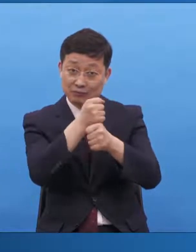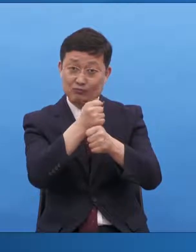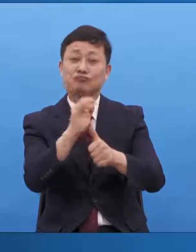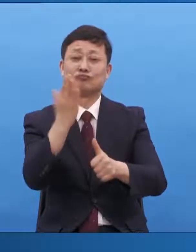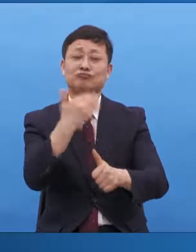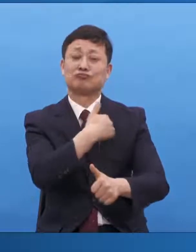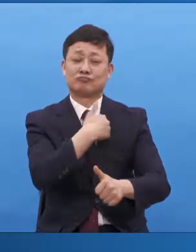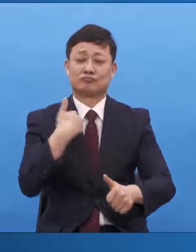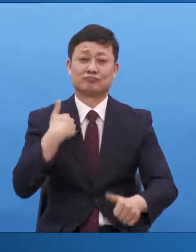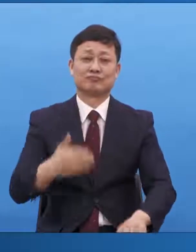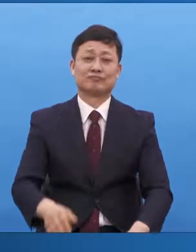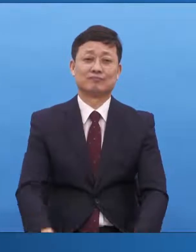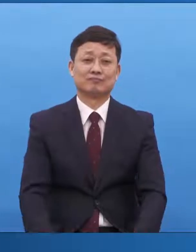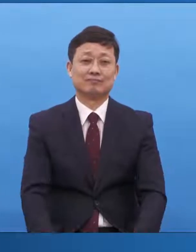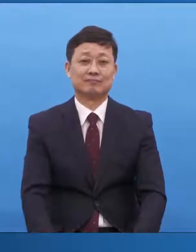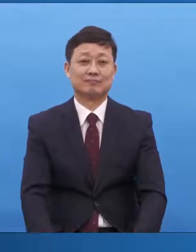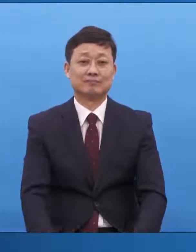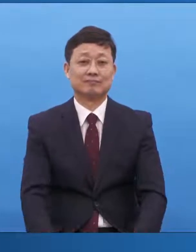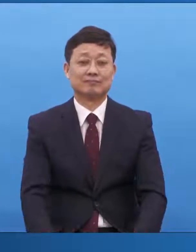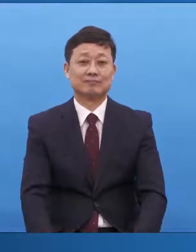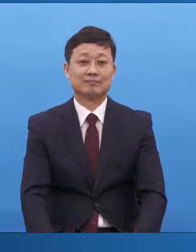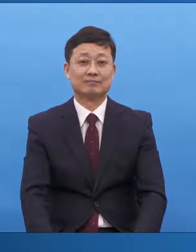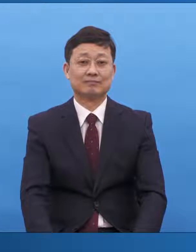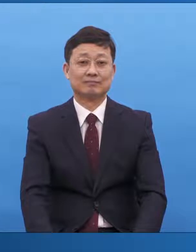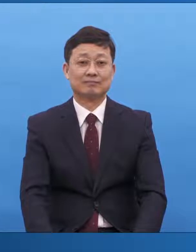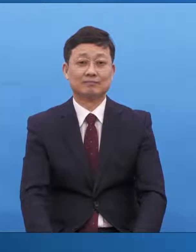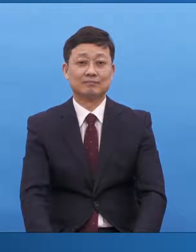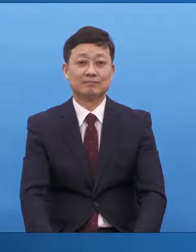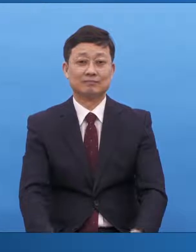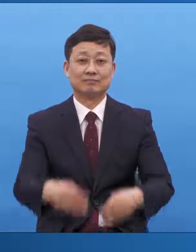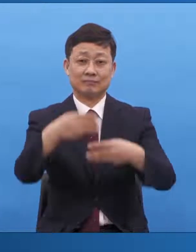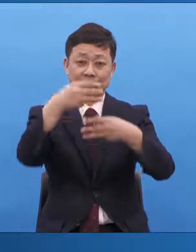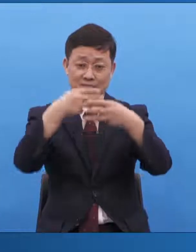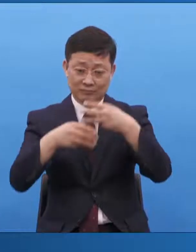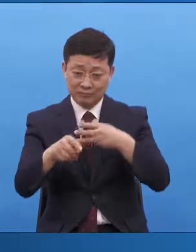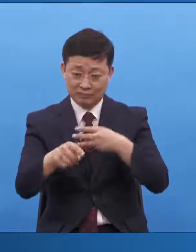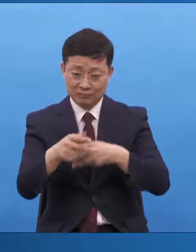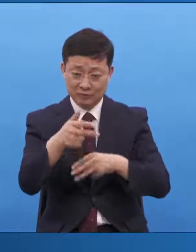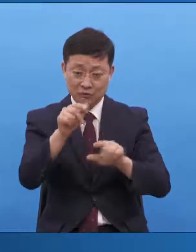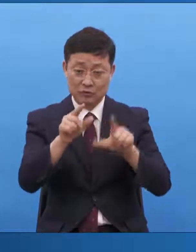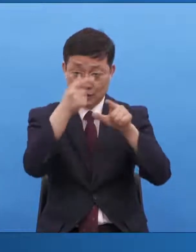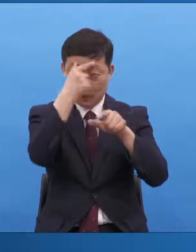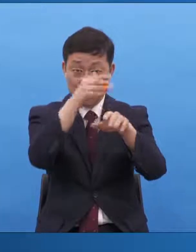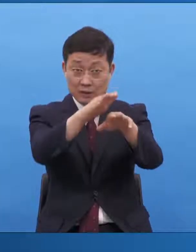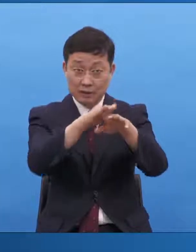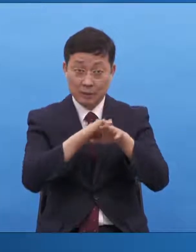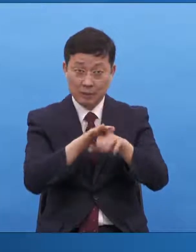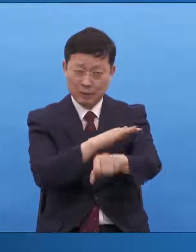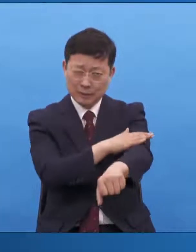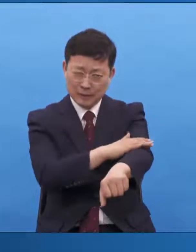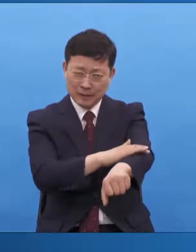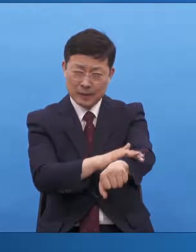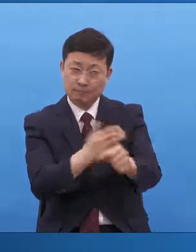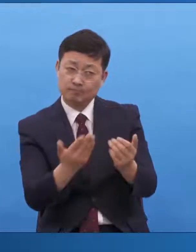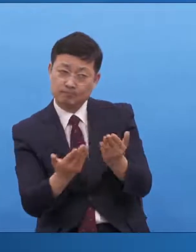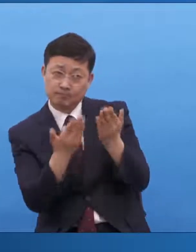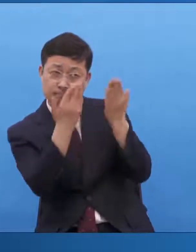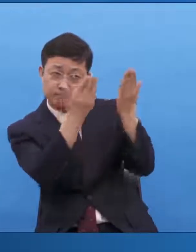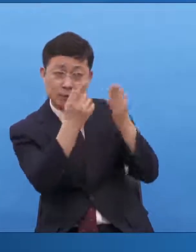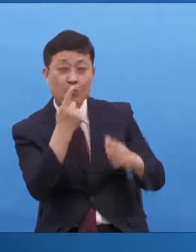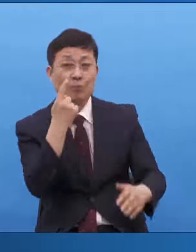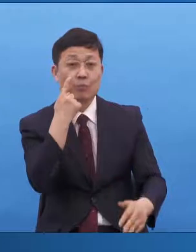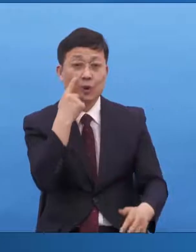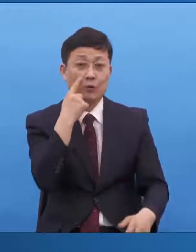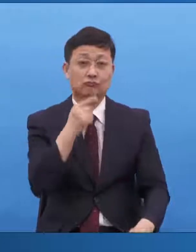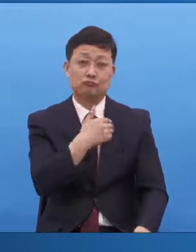That this is how our remnants need to hold to the covenant. 렘넌트들은 주일날 와서 예배만 좀 잘 드려도 돼요. The remnants should just come on the Lord's